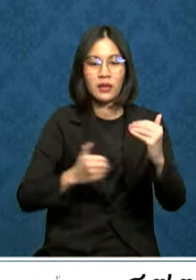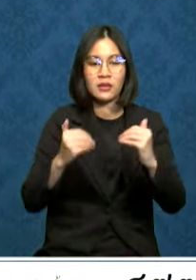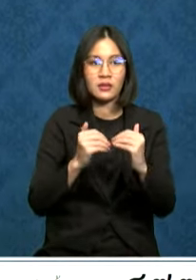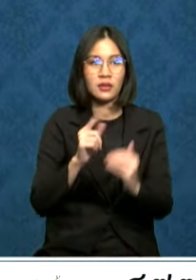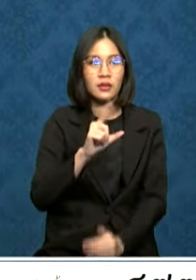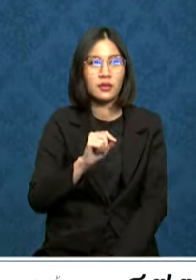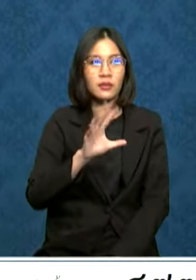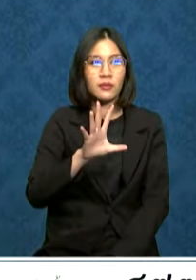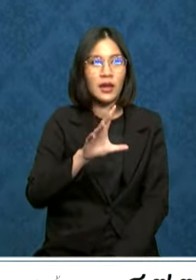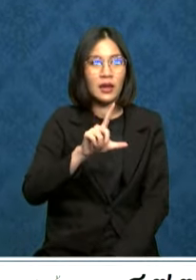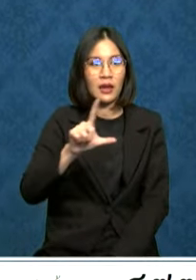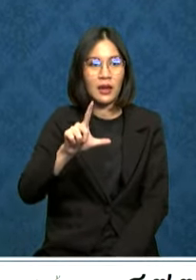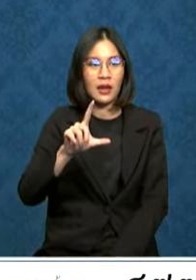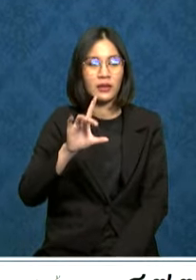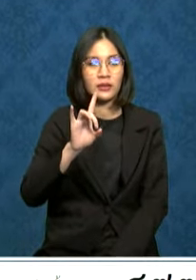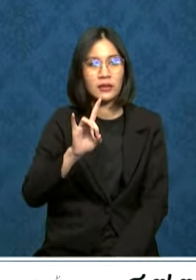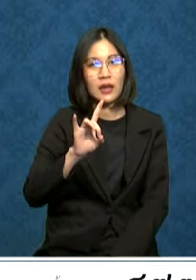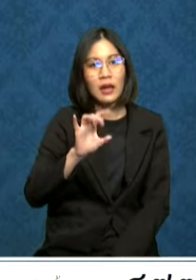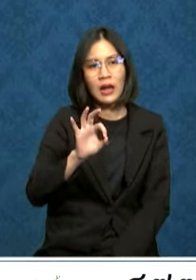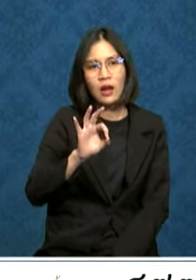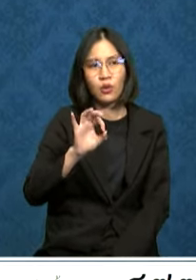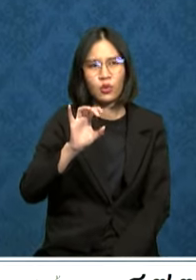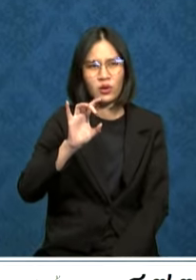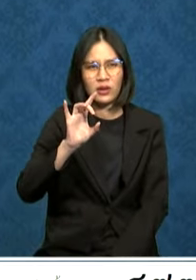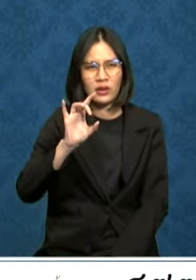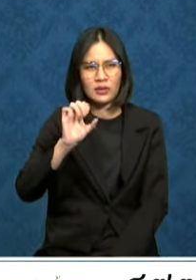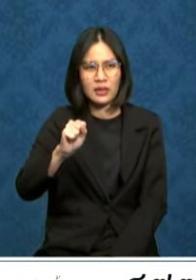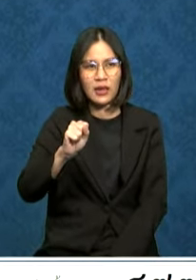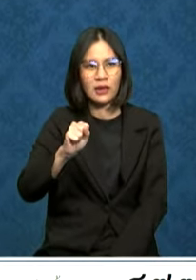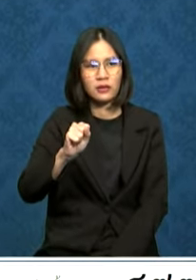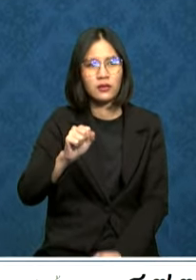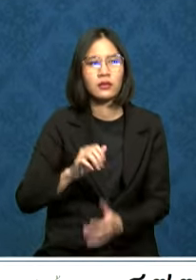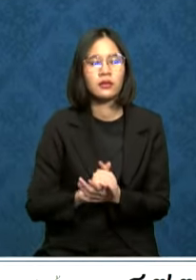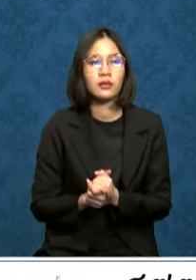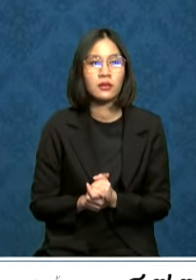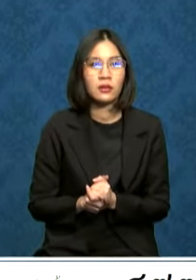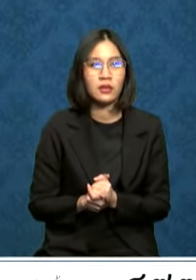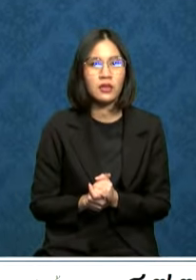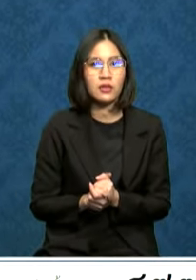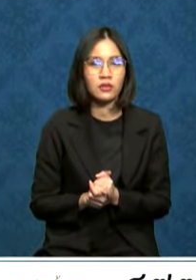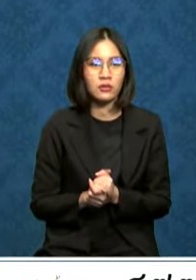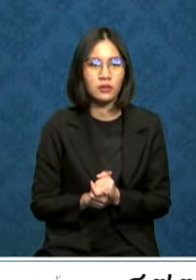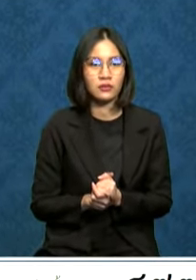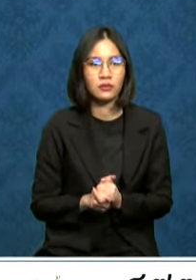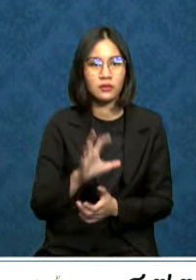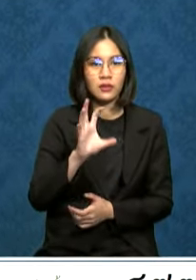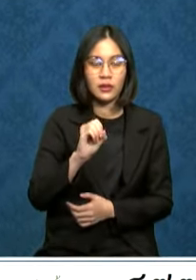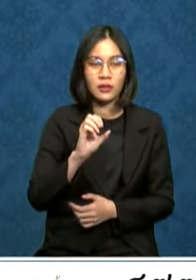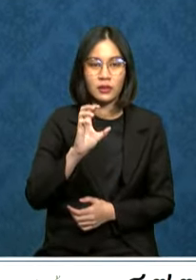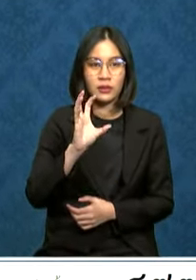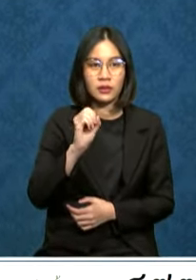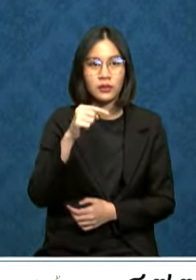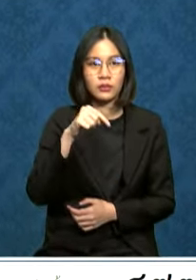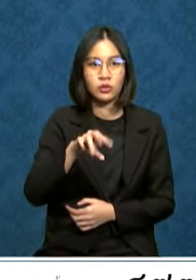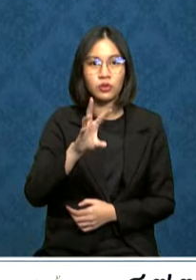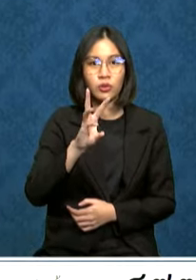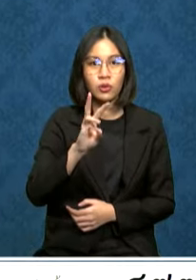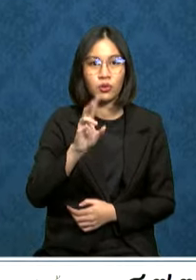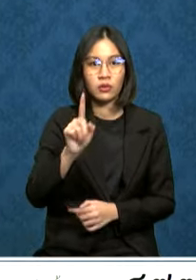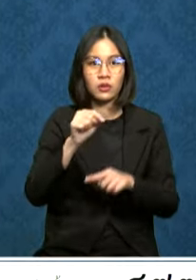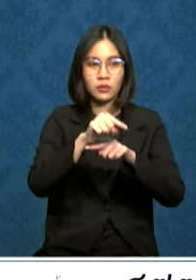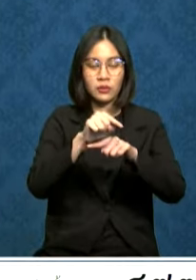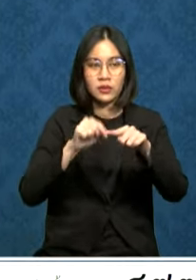978,954 คนคลิปเป็น 57.61%